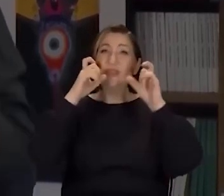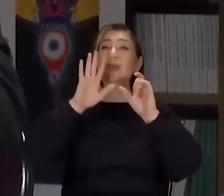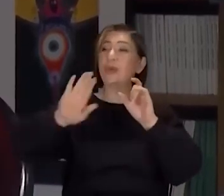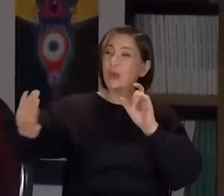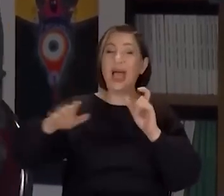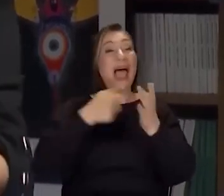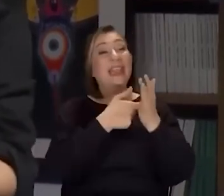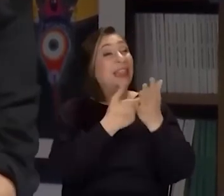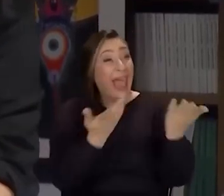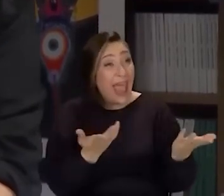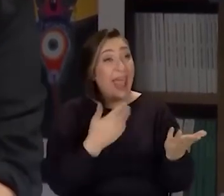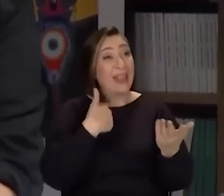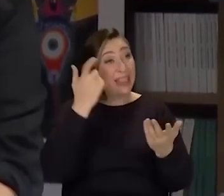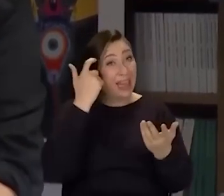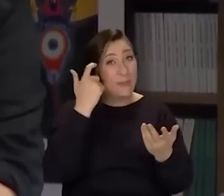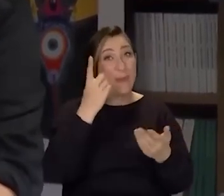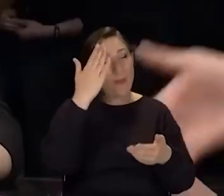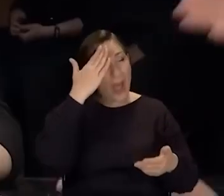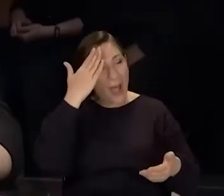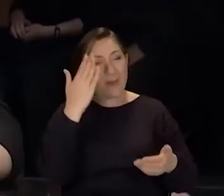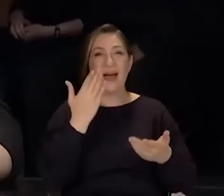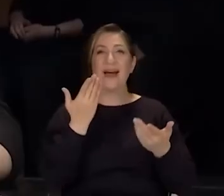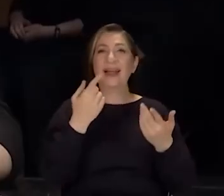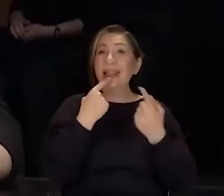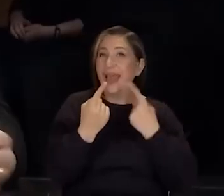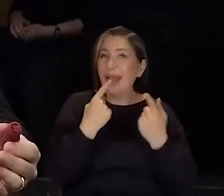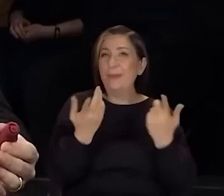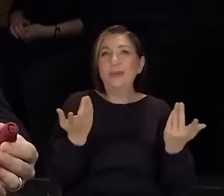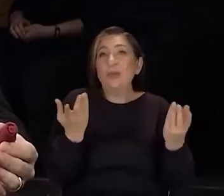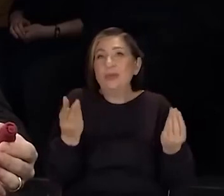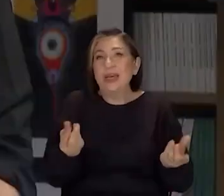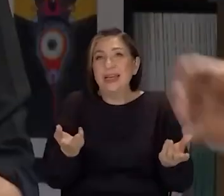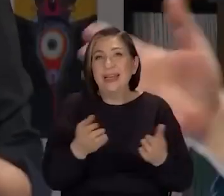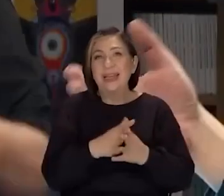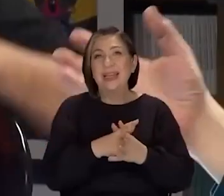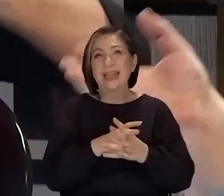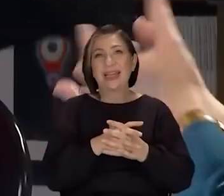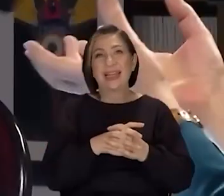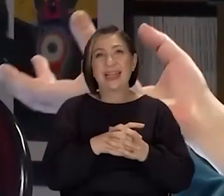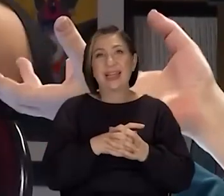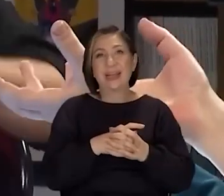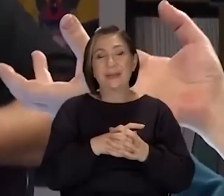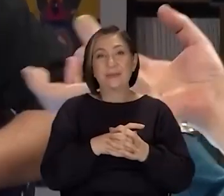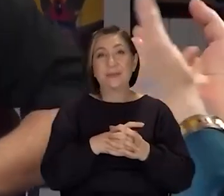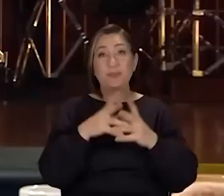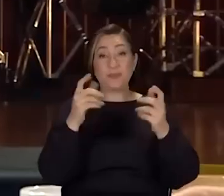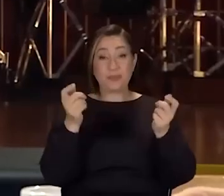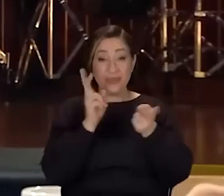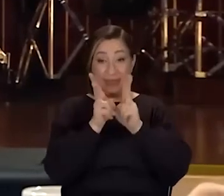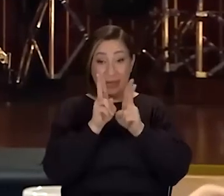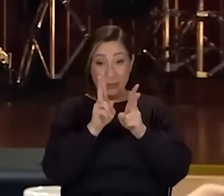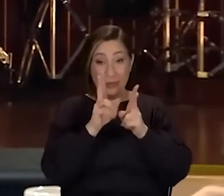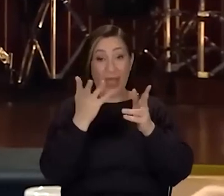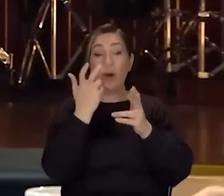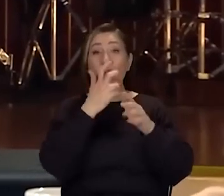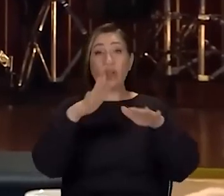çektirmekten ziyade adını öğreneyim mesela. Ya bir merhabaya aç kaldım. Tabii ya, evet yani abi. Merhaba yani. Bir de çektirdikten sonra ışık hızıyla. İşlerden sonra yani tiyatro